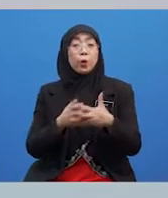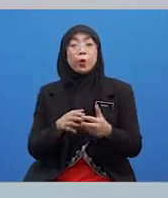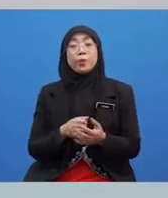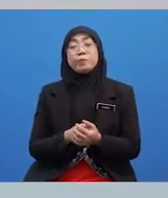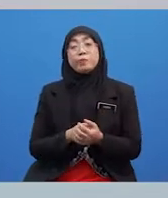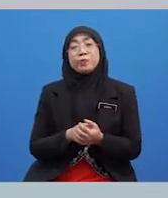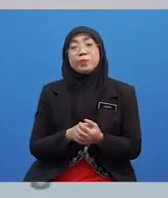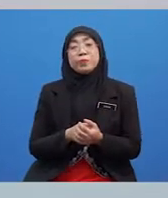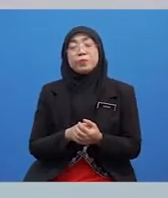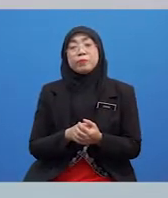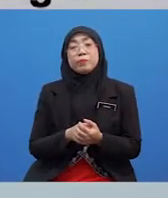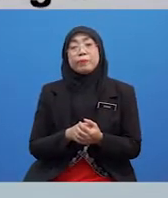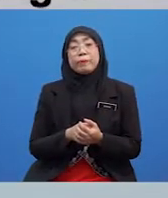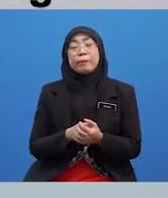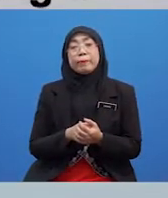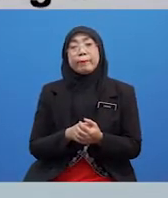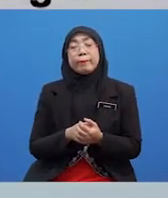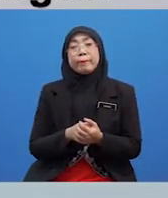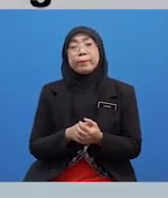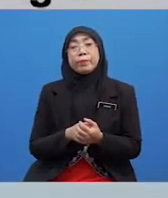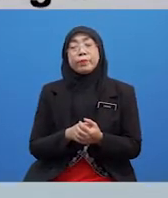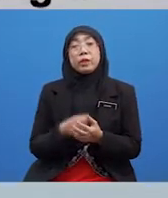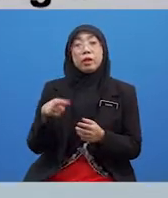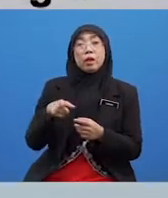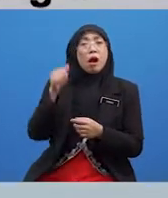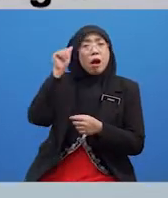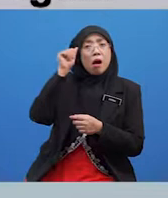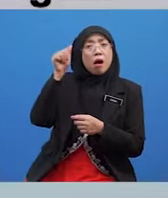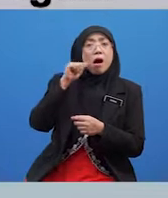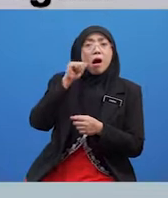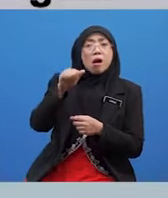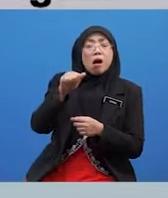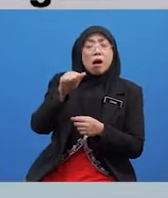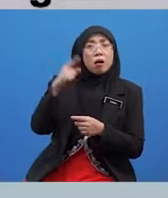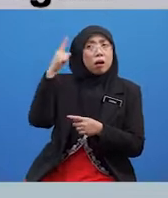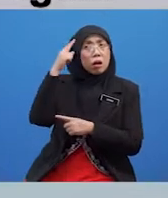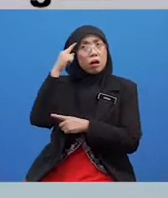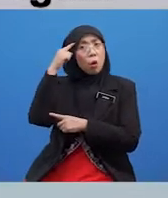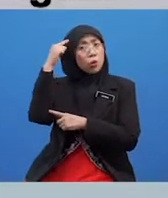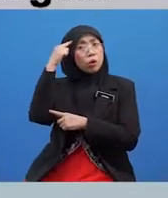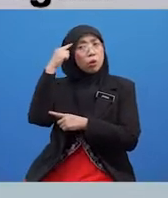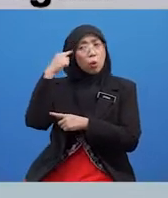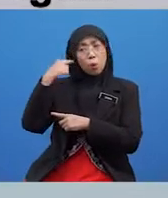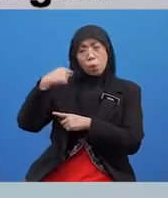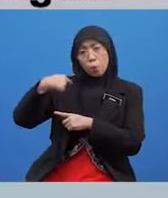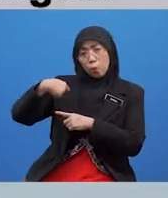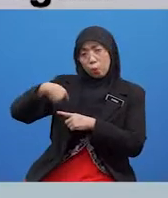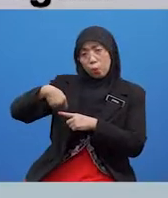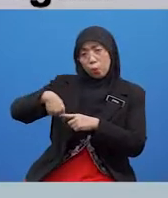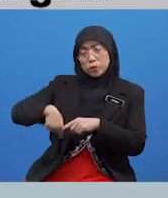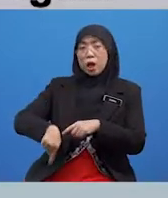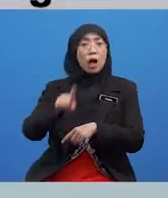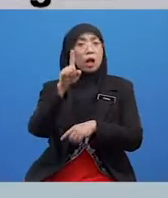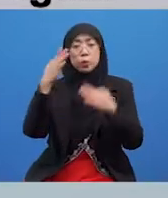neokortex. Arahan dari atas ke bawah bermula dari bahagian otak dan